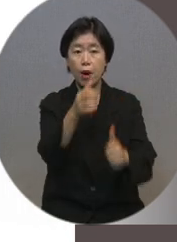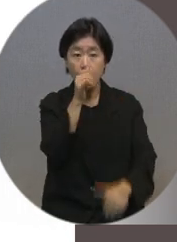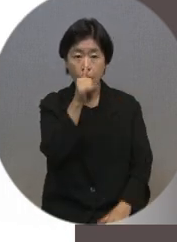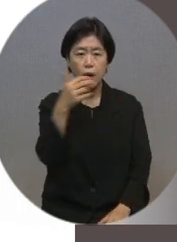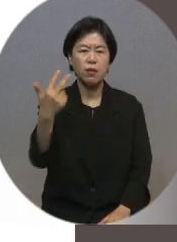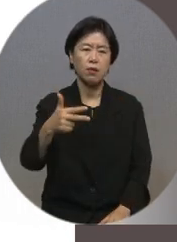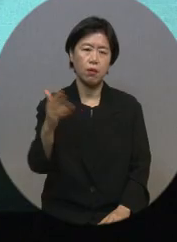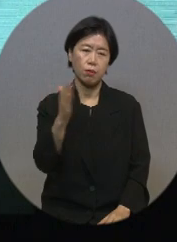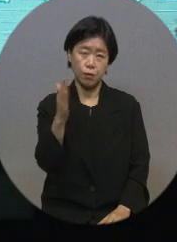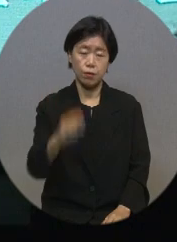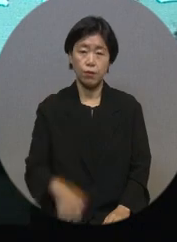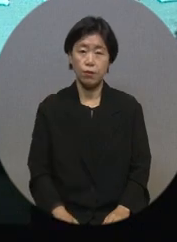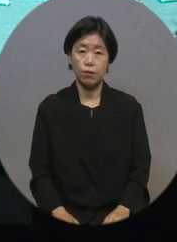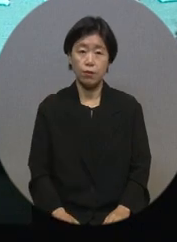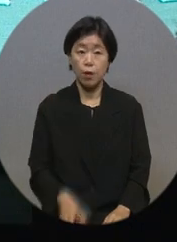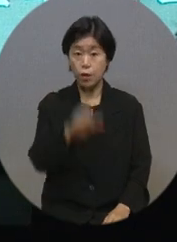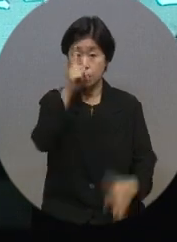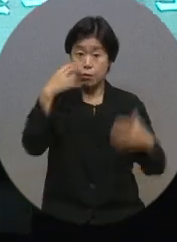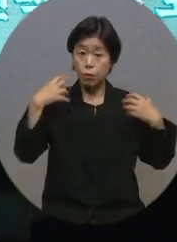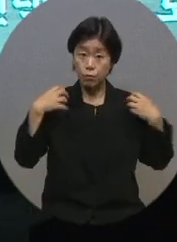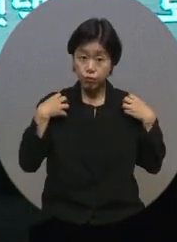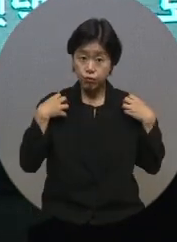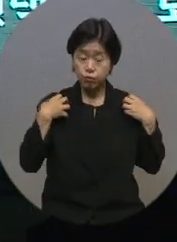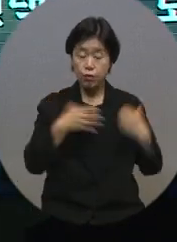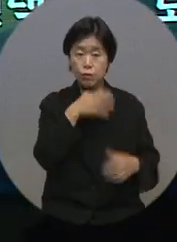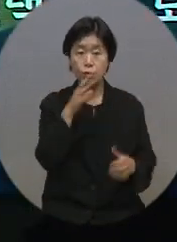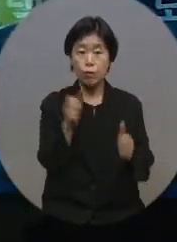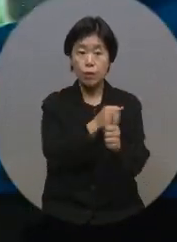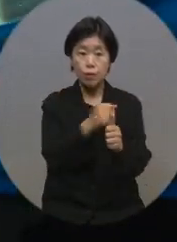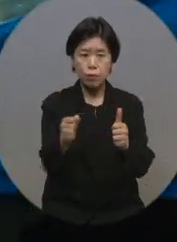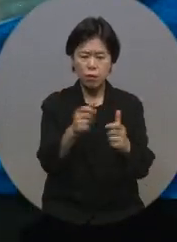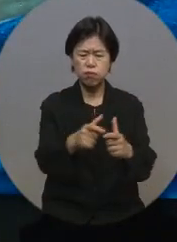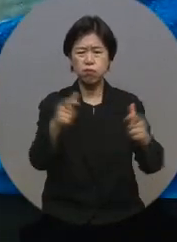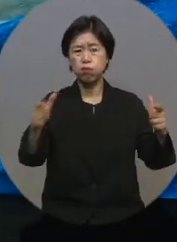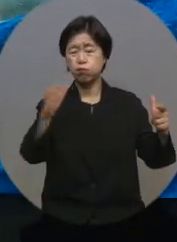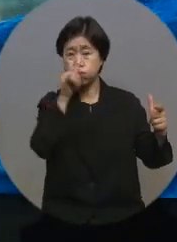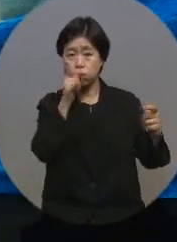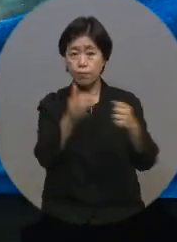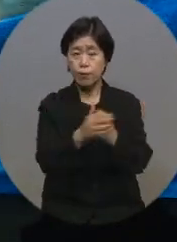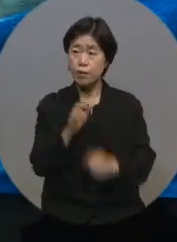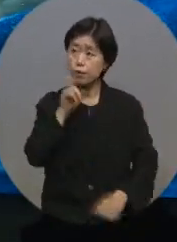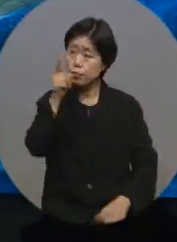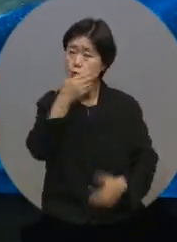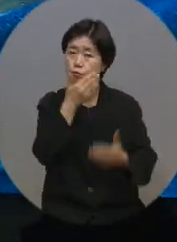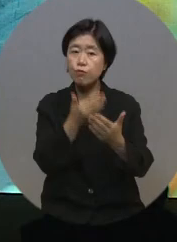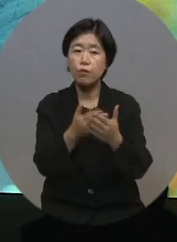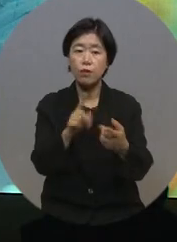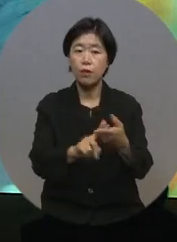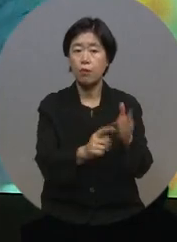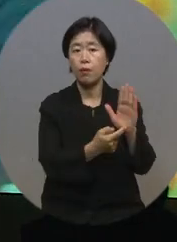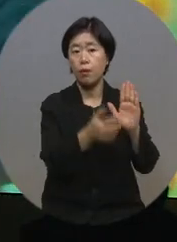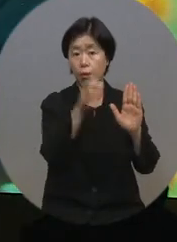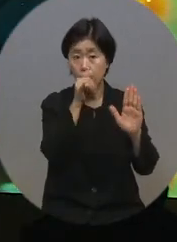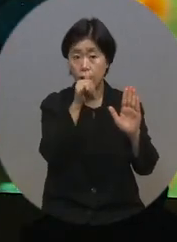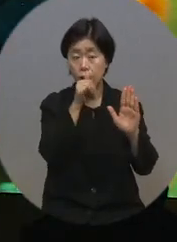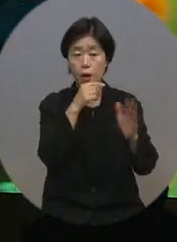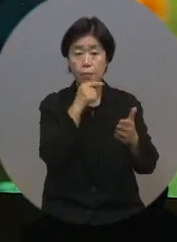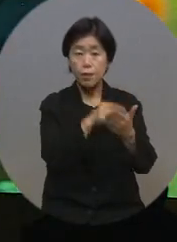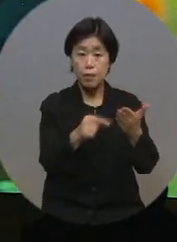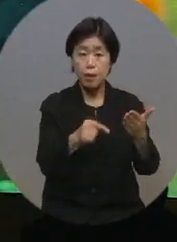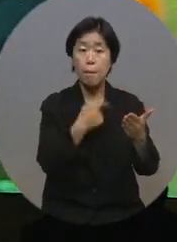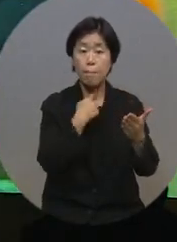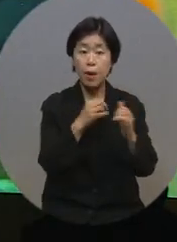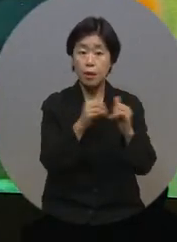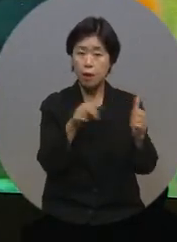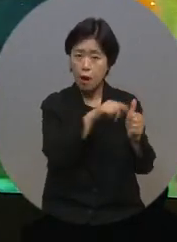7,025건이었습니다. 정부는 늘어나는 노인학대와 관련해 신고의 중요성을 강조하며 피해 노인 보호와 예방 대책